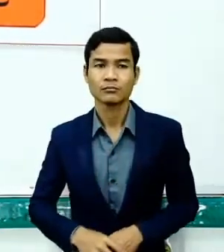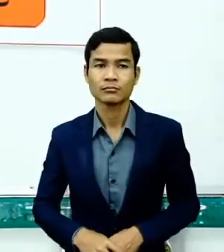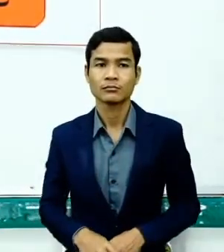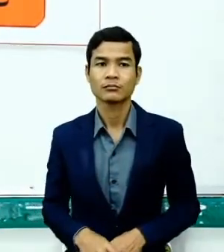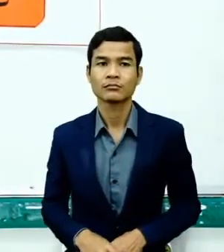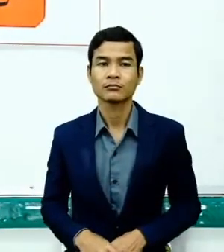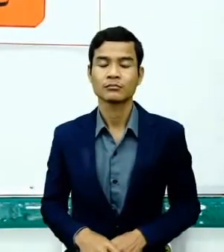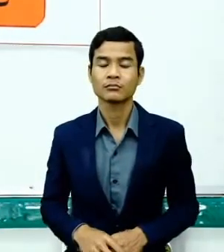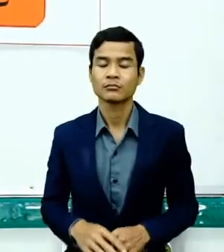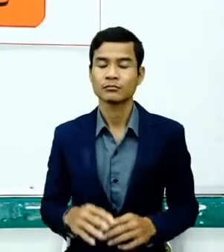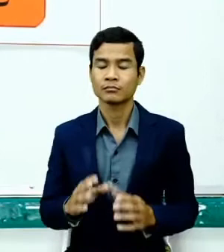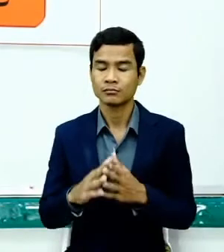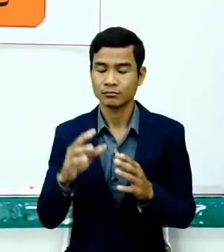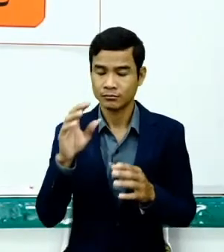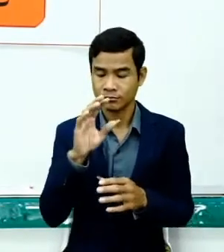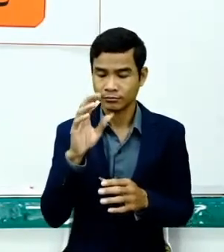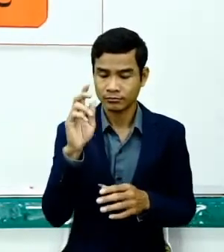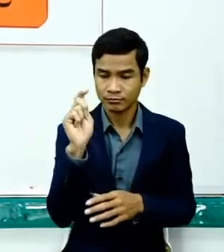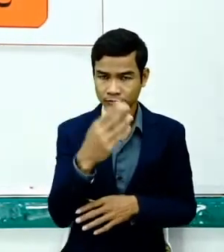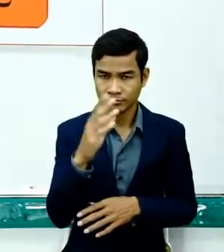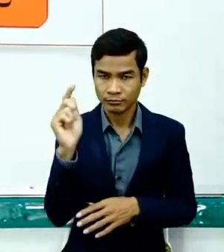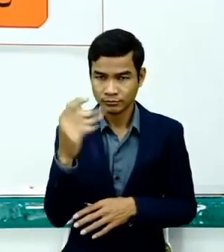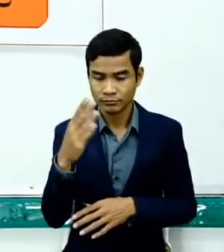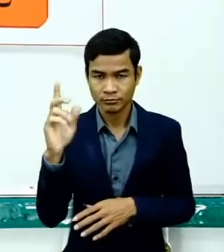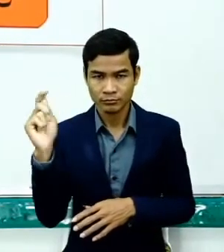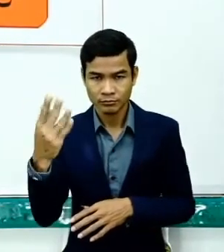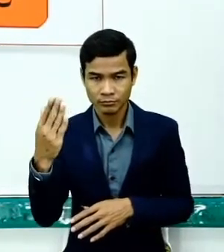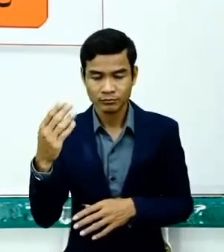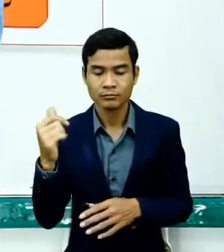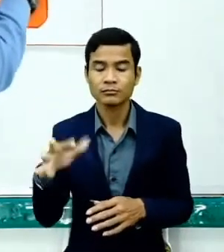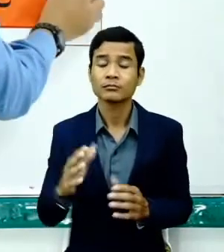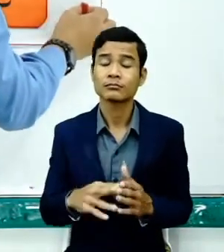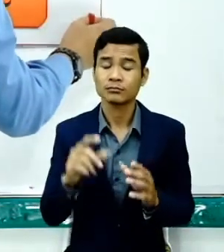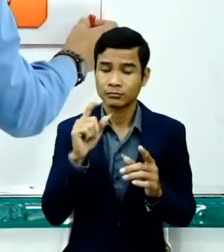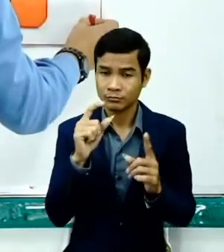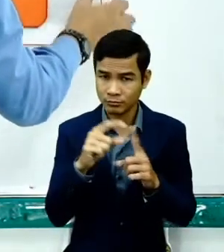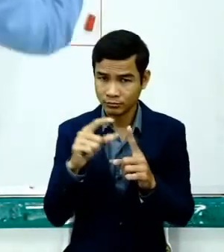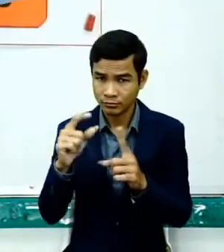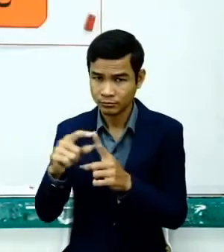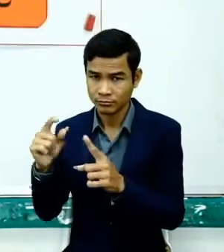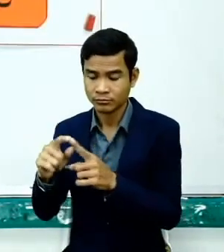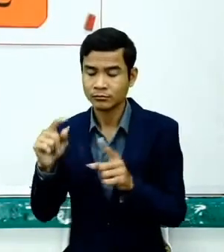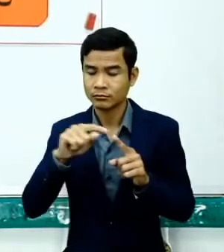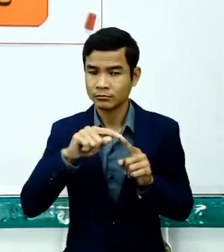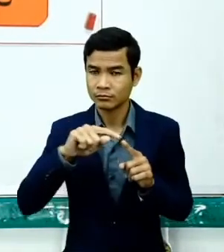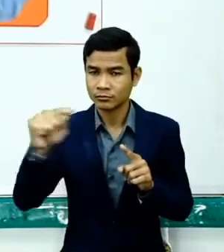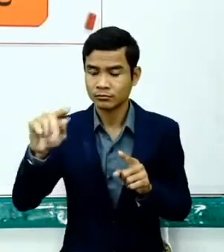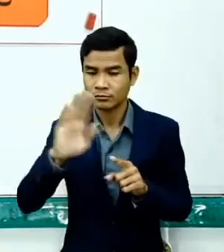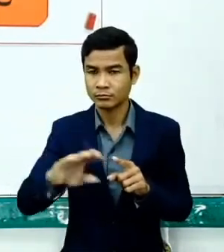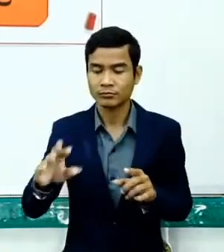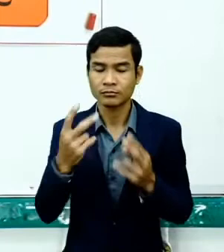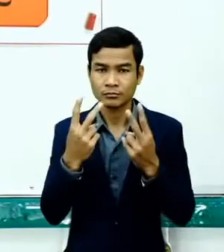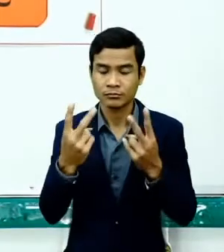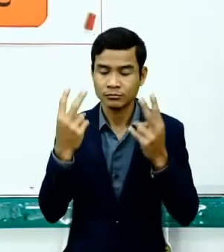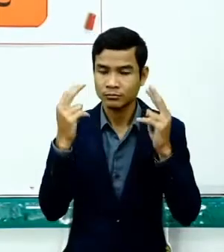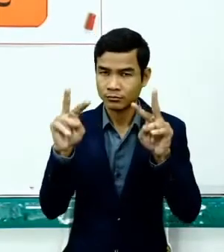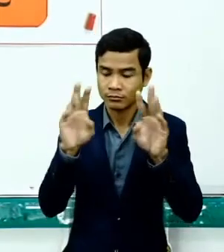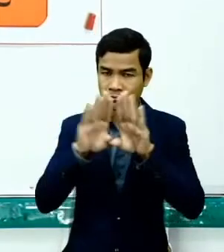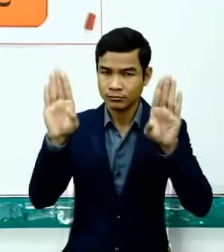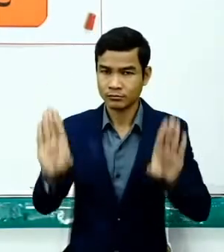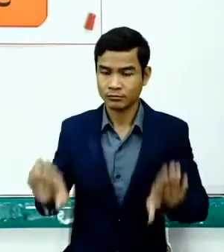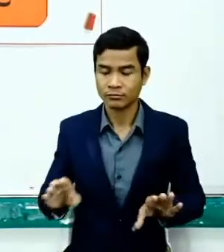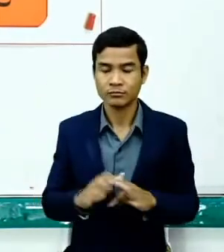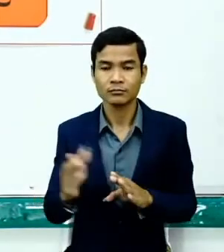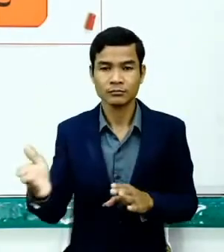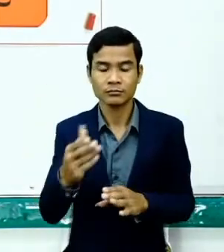គឺការគូសភ្ជាប់ពាក្យទៅនឹងរូបភាពចាកូនក្រឡេកមើលក្តារខៀន